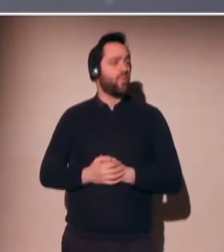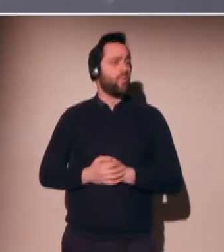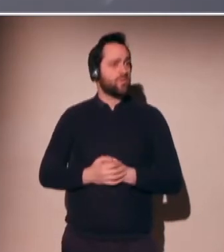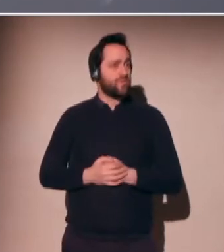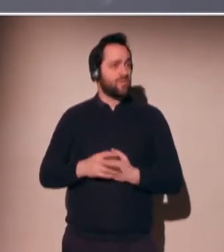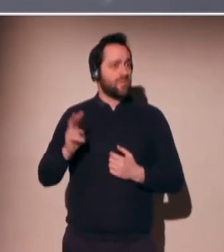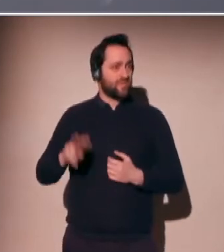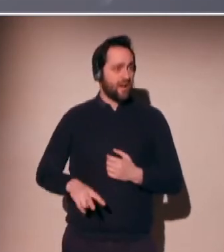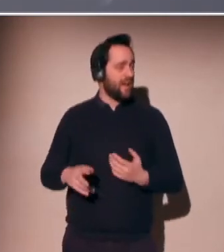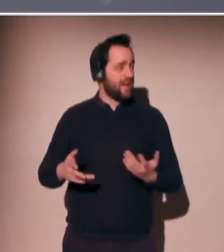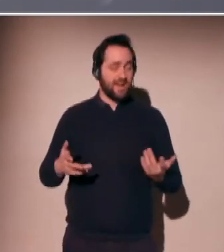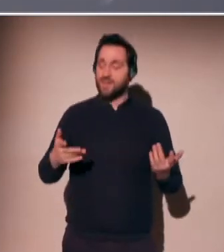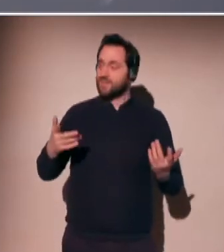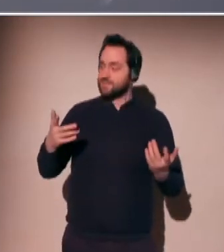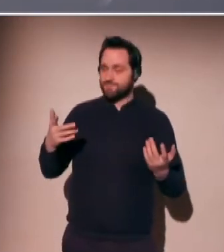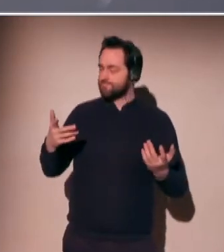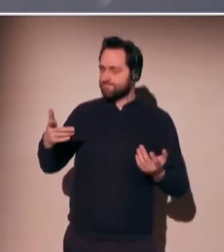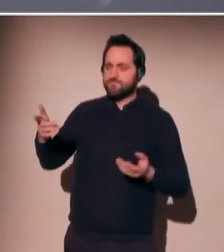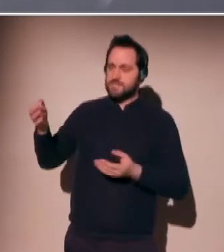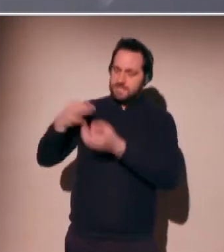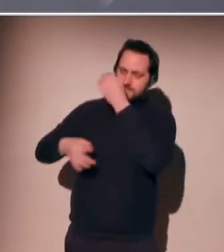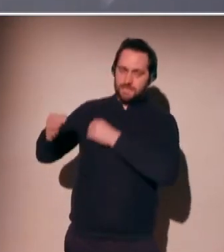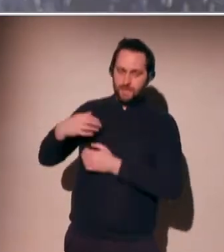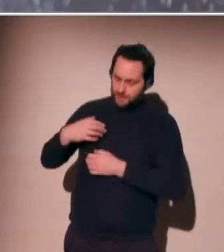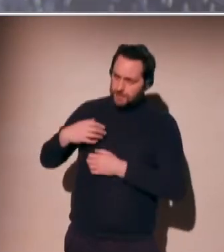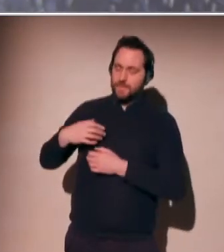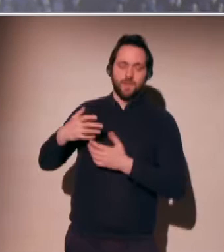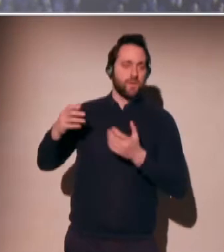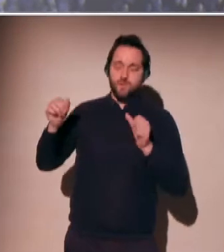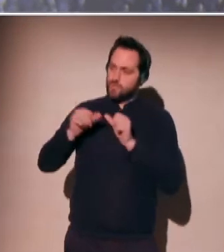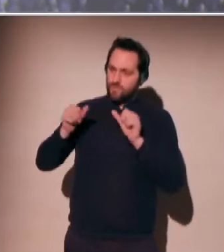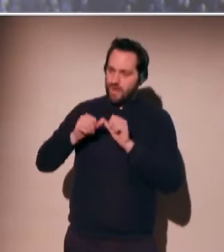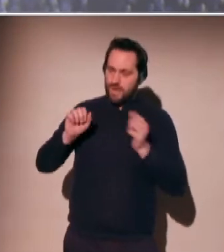faire? Que pouvons-nous faire pour lutter contre ces types d'algorithmes?